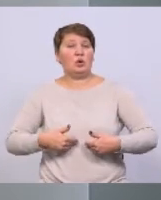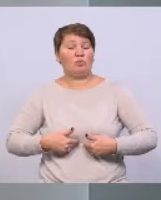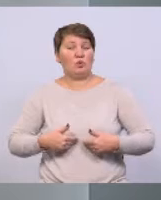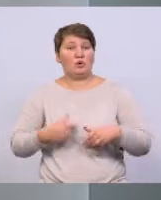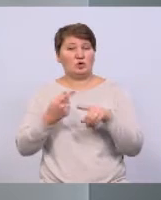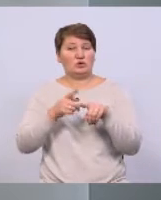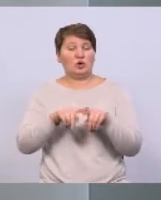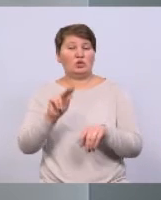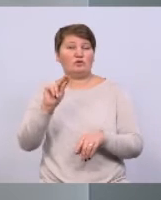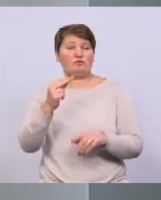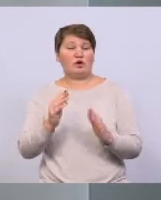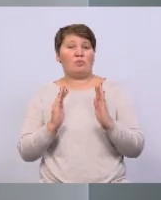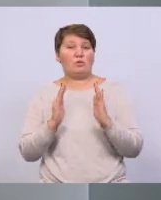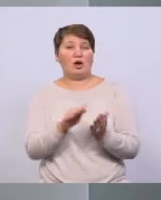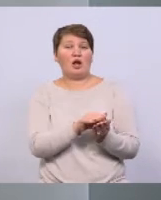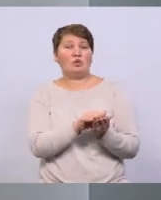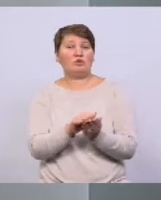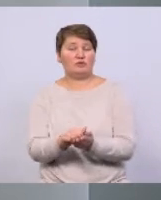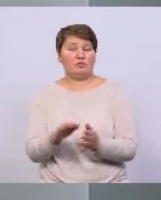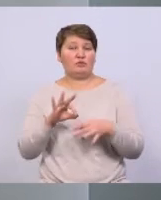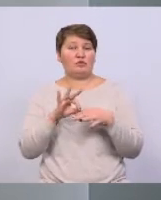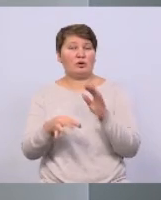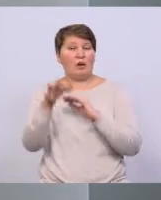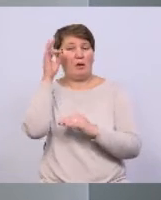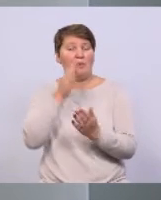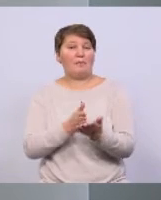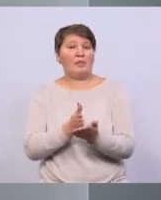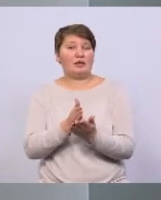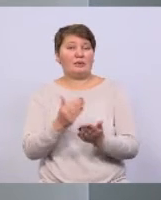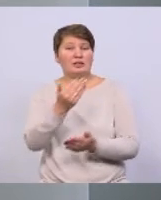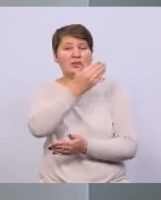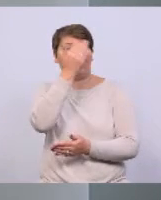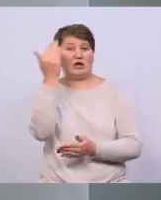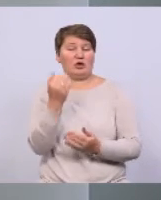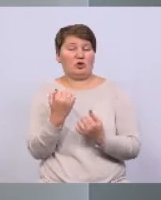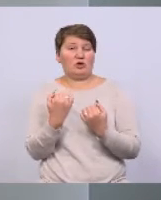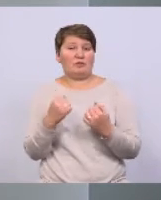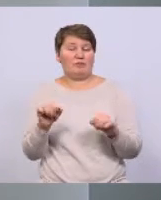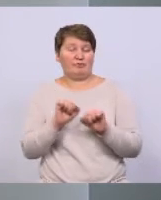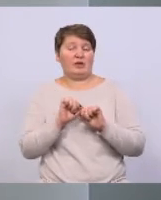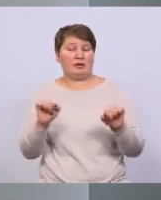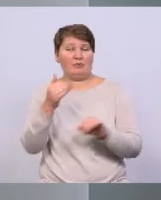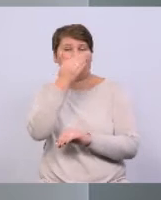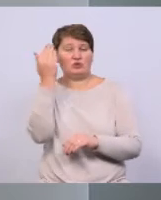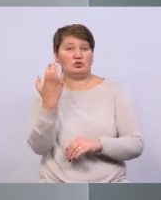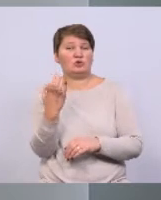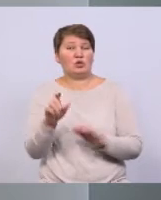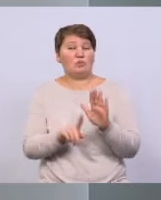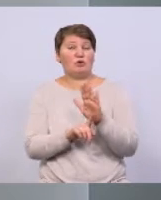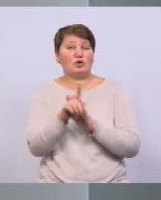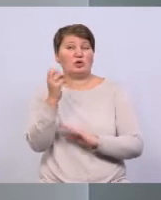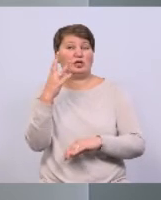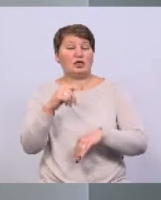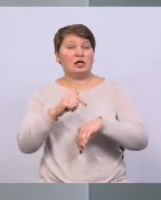цього четверга у меморіальному сквері проведуть панахиду за героями Небесної Сотні та захисниками України. Початок о 13-й